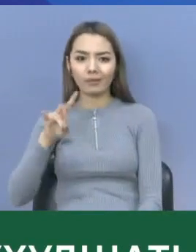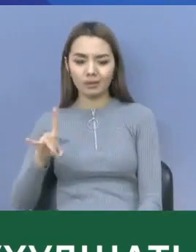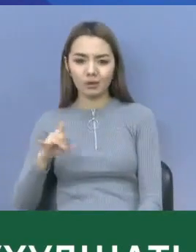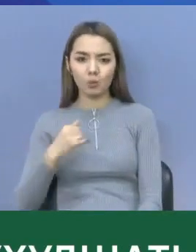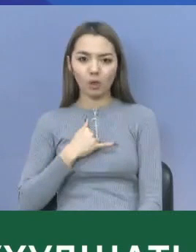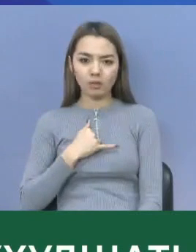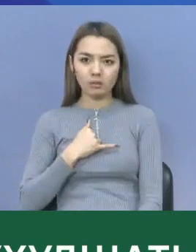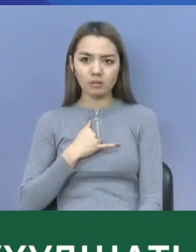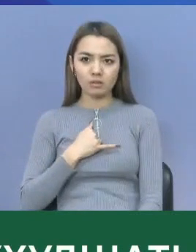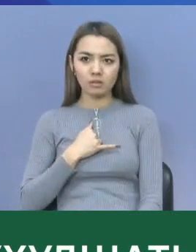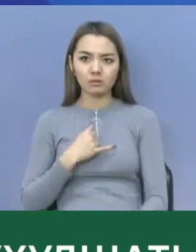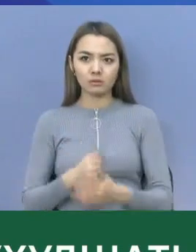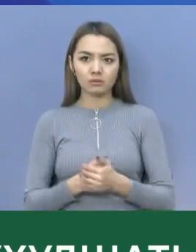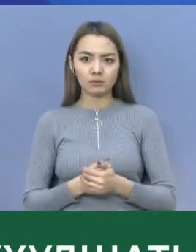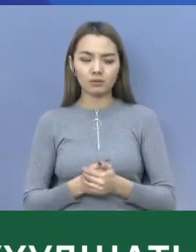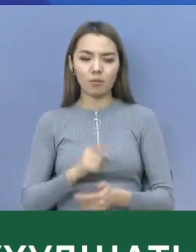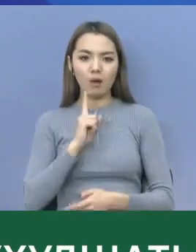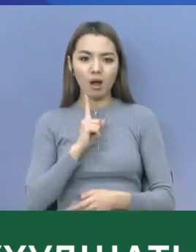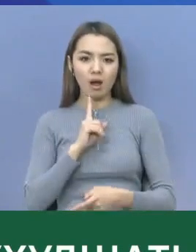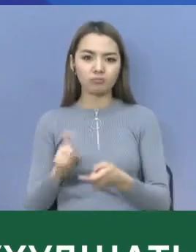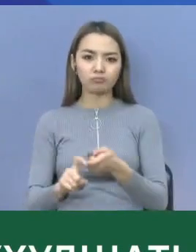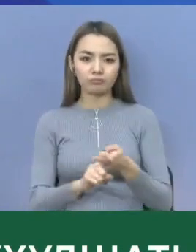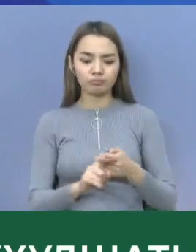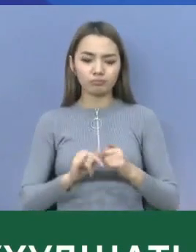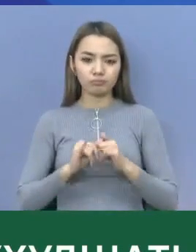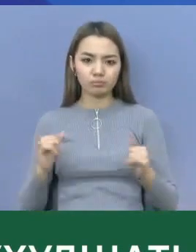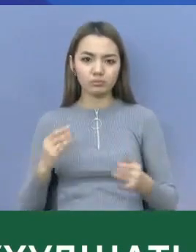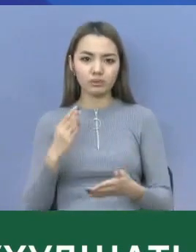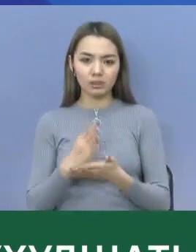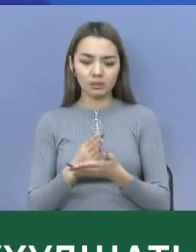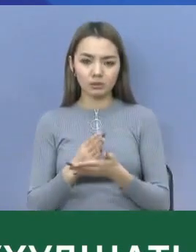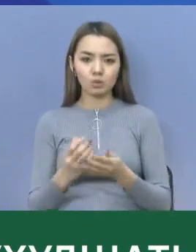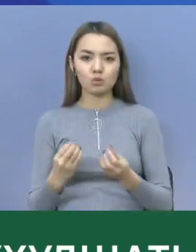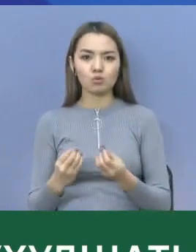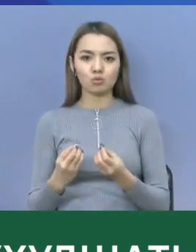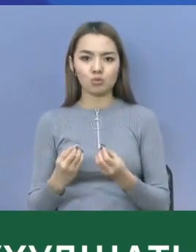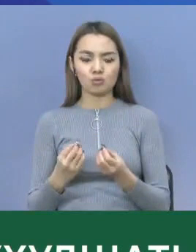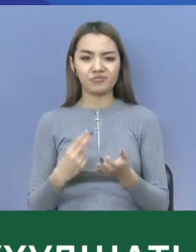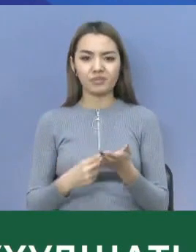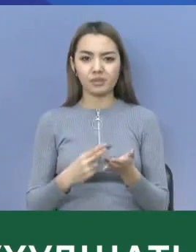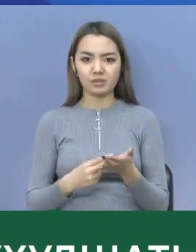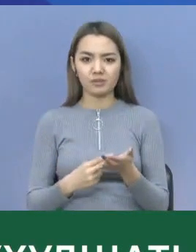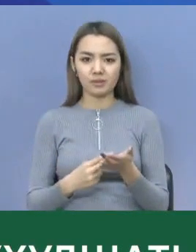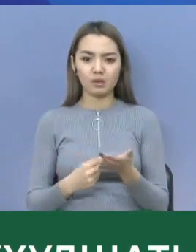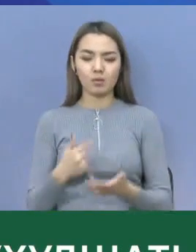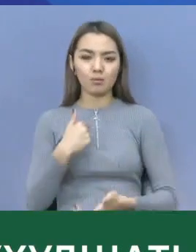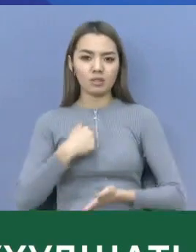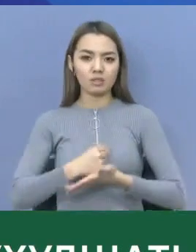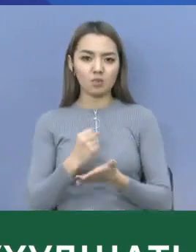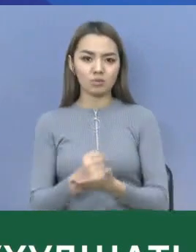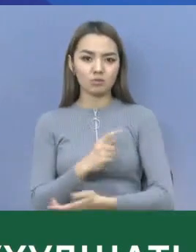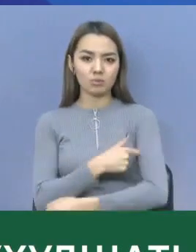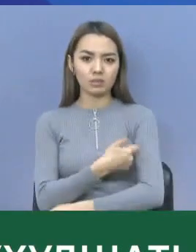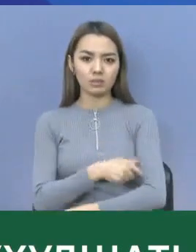нас данная инфекция уже распространяется. Также тому свидетельствует заключение